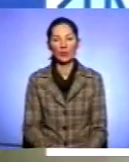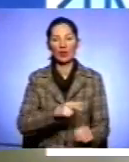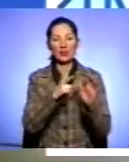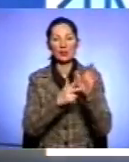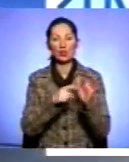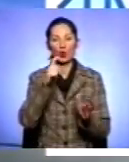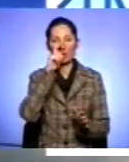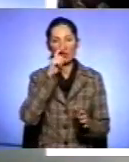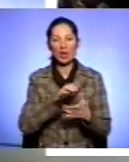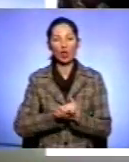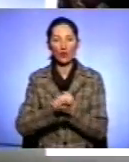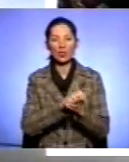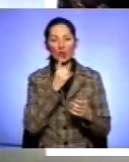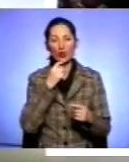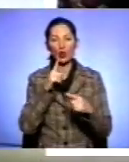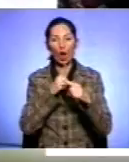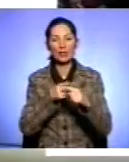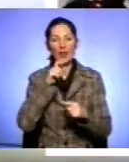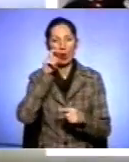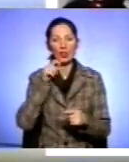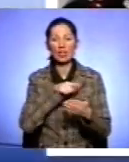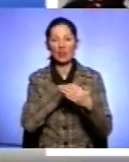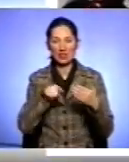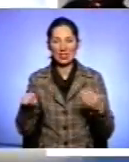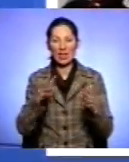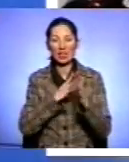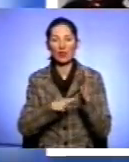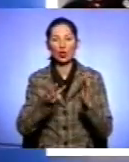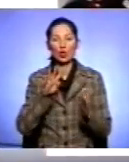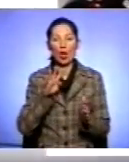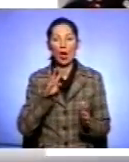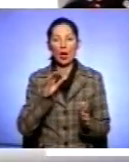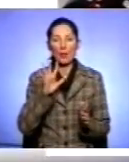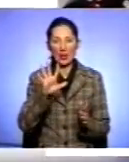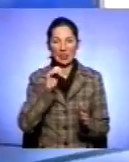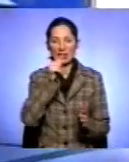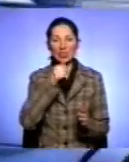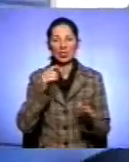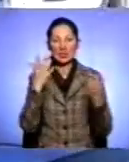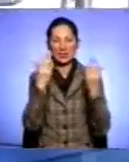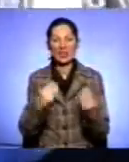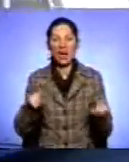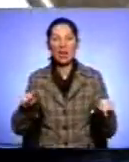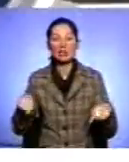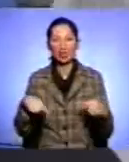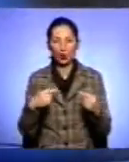18 квітня Товариство Червоного Хреста України відзначає 95-річчя від дня заснування.